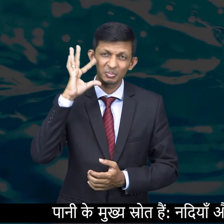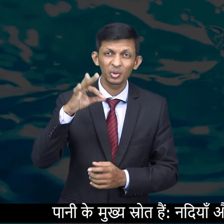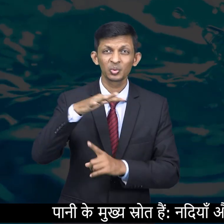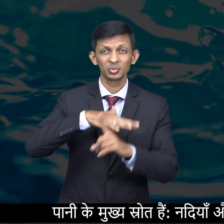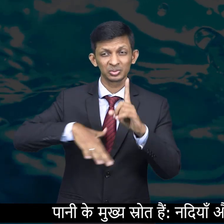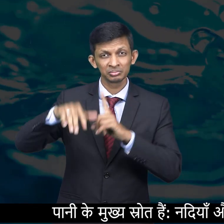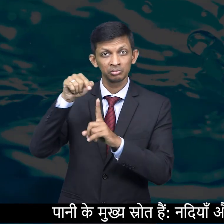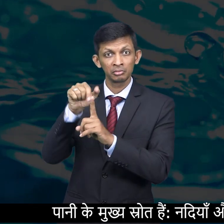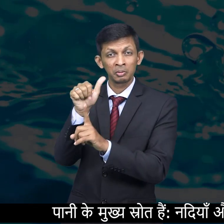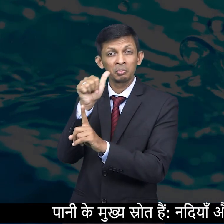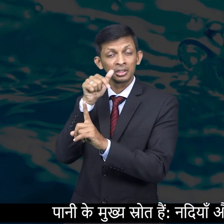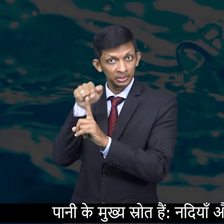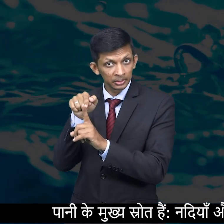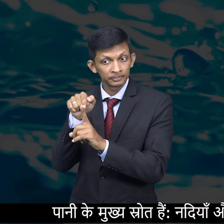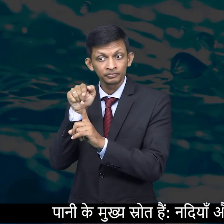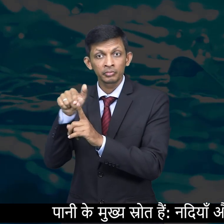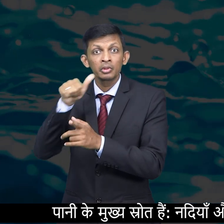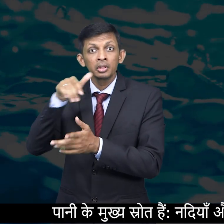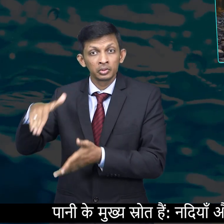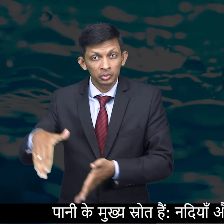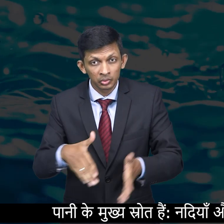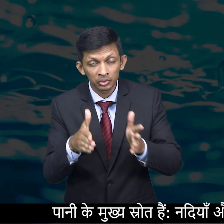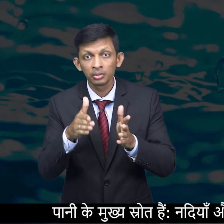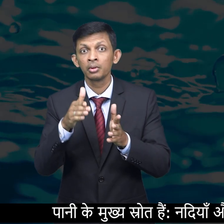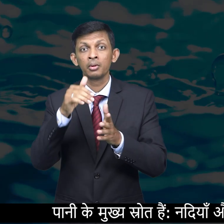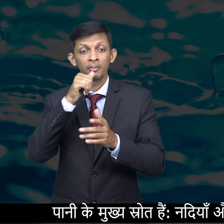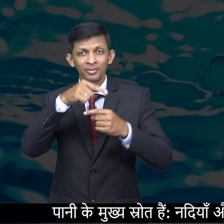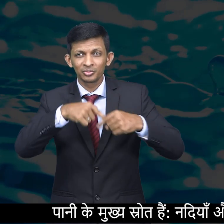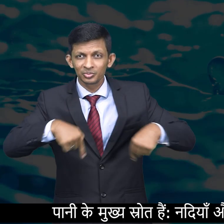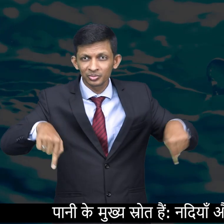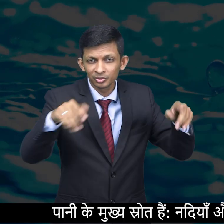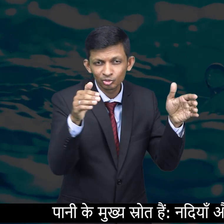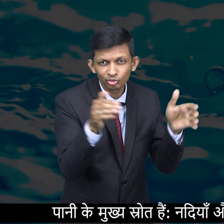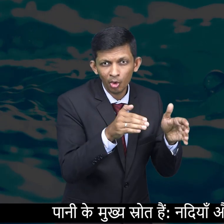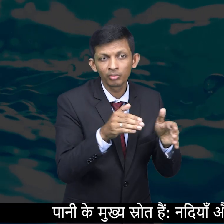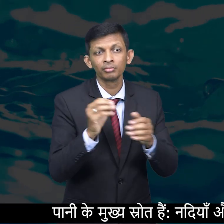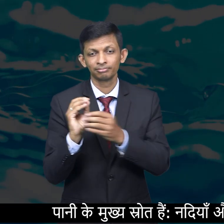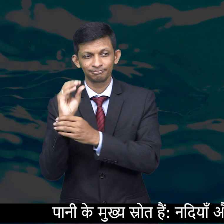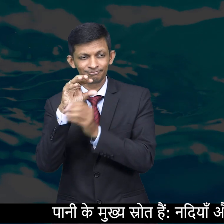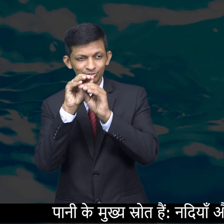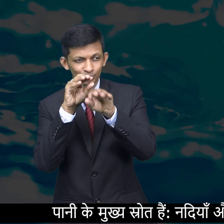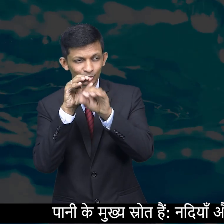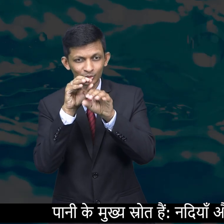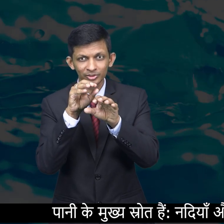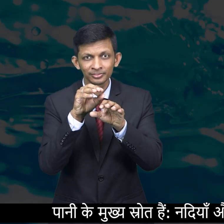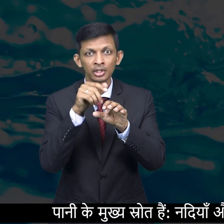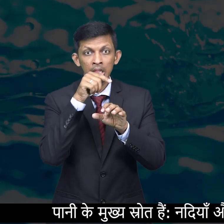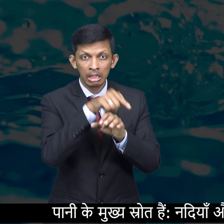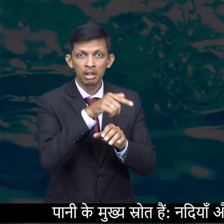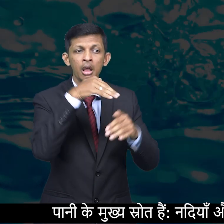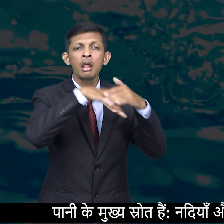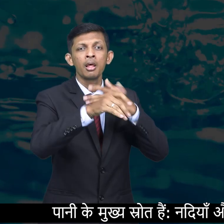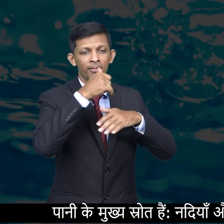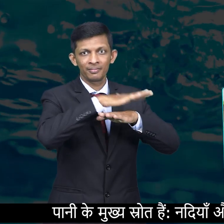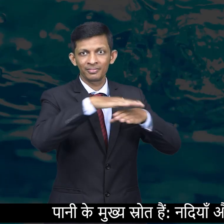पानी के मुख्य स्रोत है नदियां और झीलें, झरने, भूमिगत जल और कुएं तथा समुद्र।